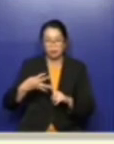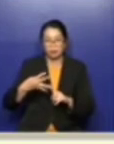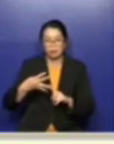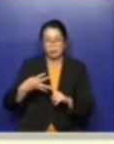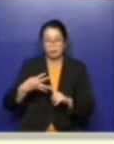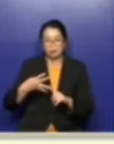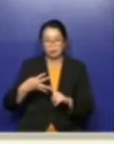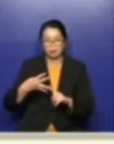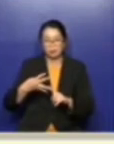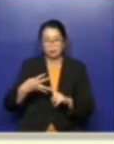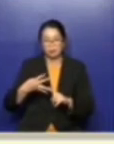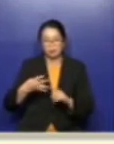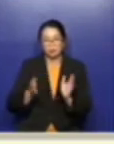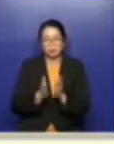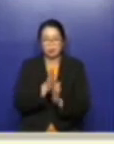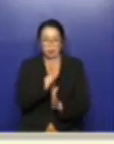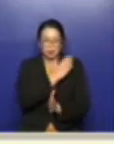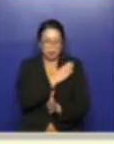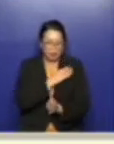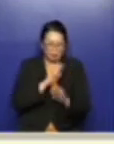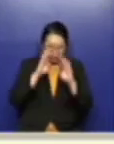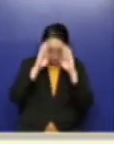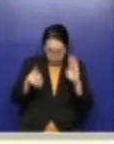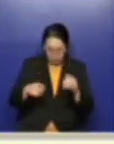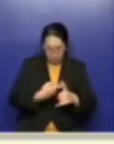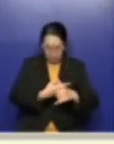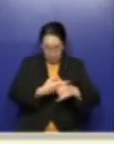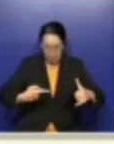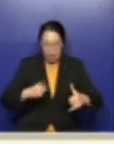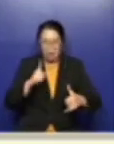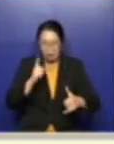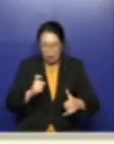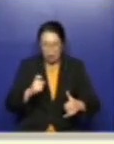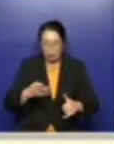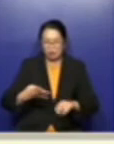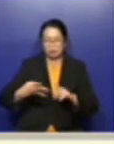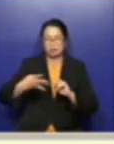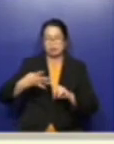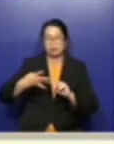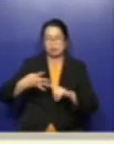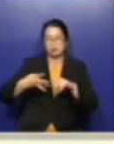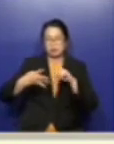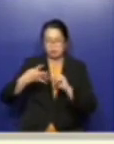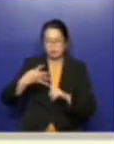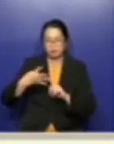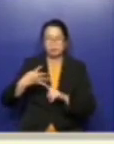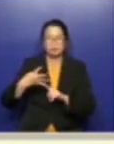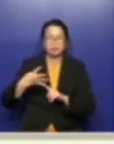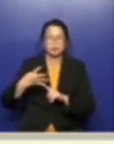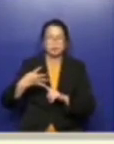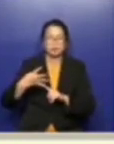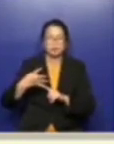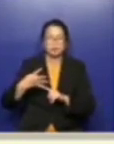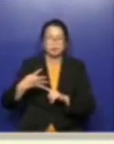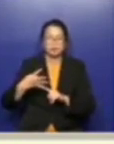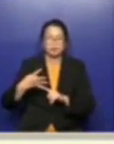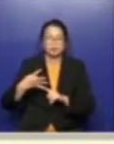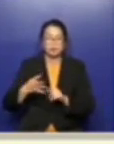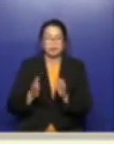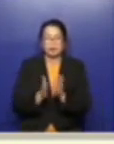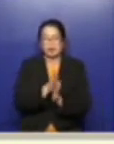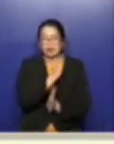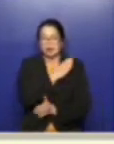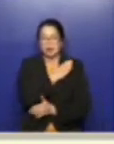ษุมีเจตนาฆ่ามนุษย์ให้ตายก็ต้องปราชิกเหมือนกัน4ภิกษุกล่า